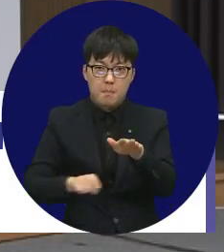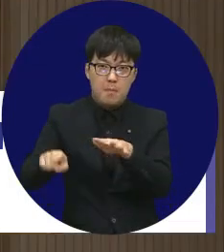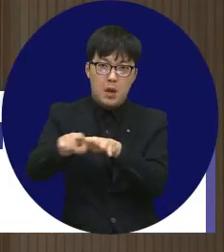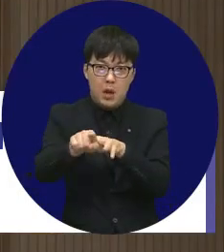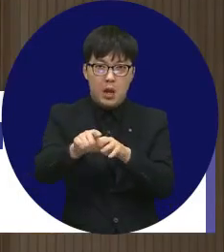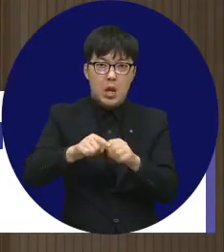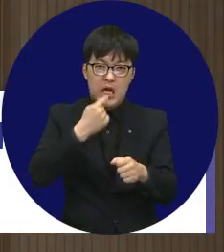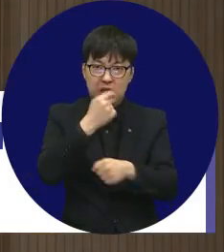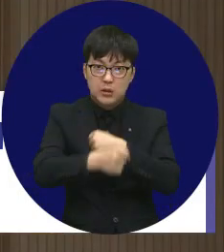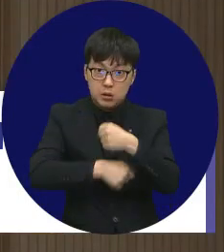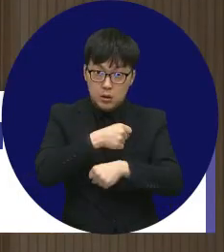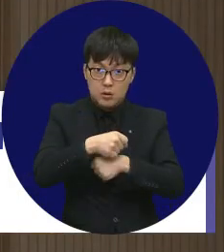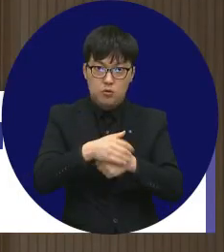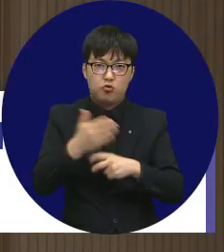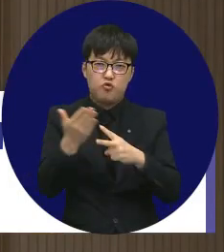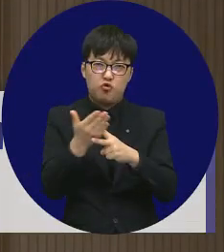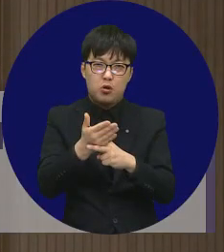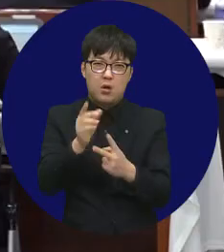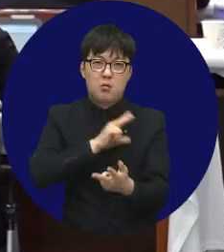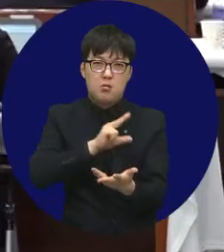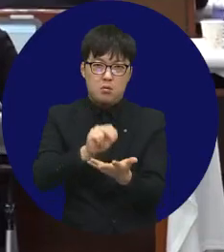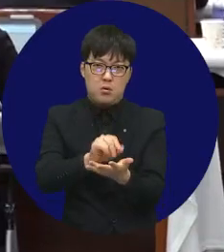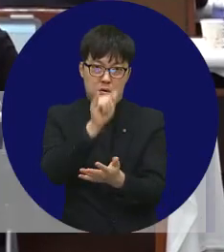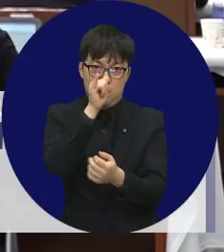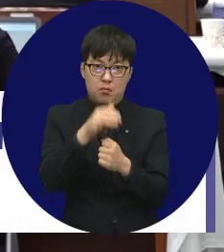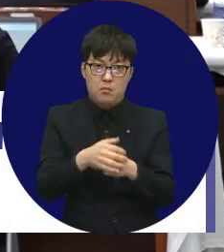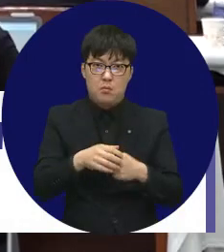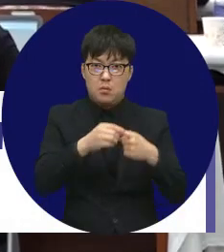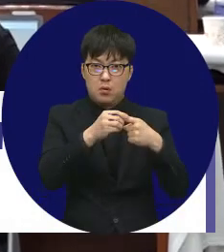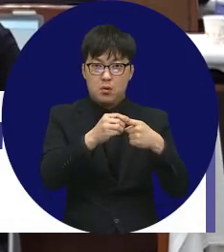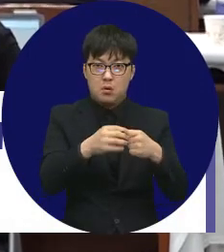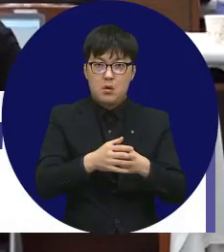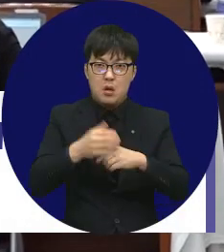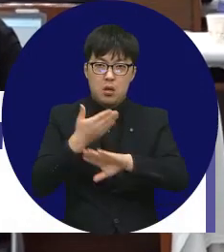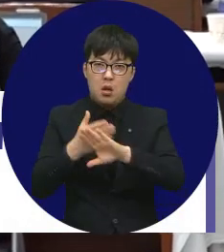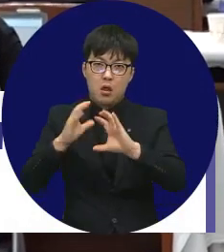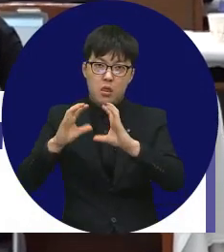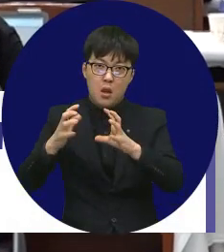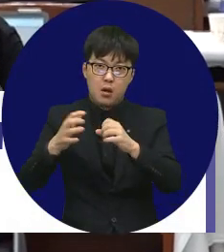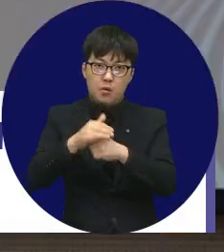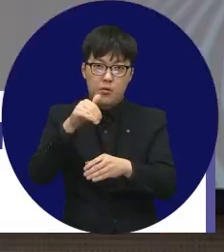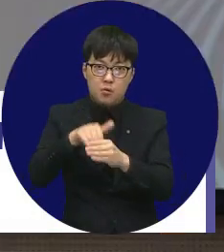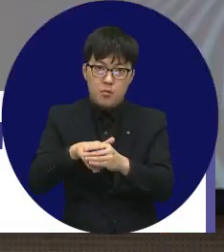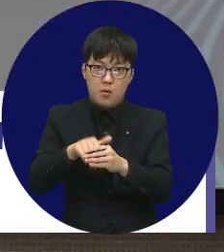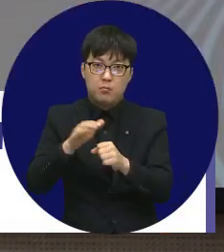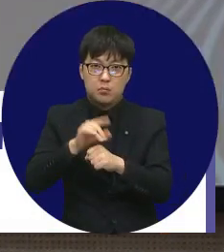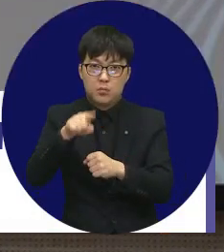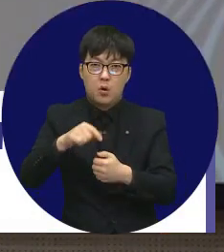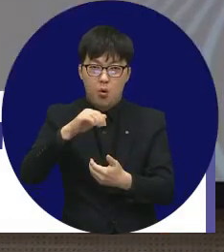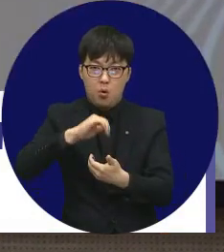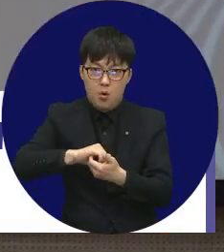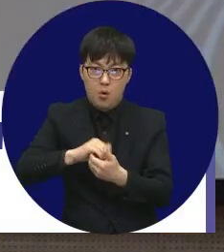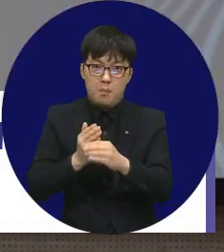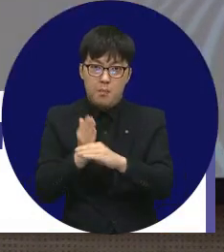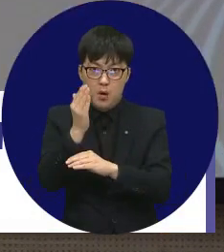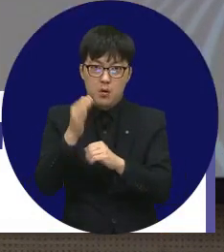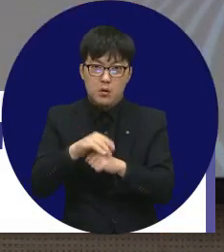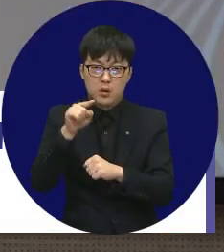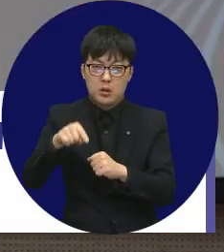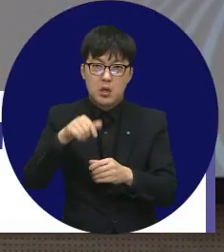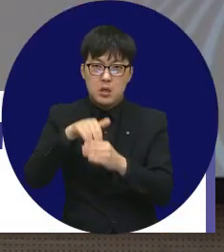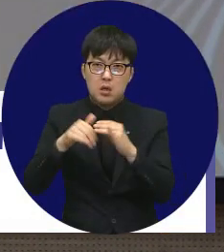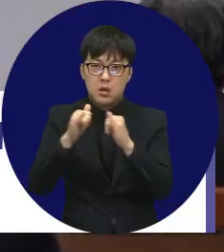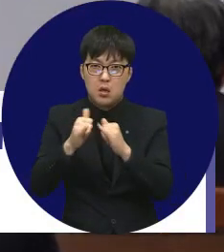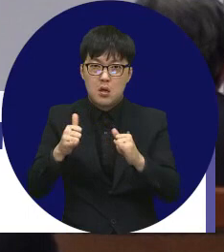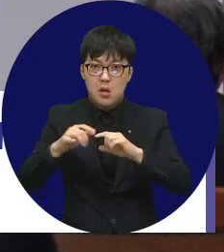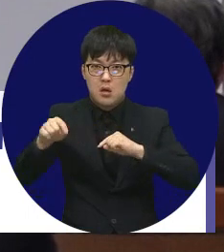주제로 두 개의 세션으로 구성됐습니다. 1세션은 각국의 다양한 투표, 공간의 제약을 넘다를 주제로 유권자의